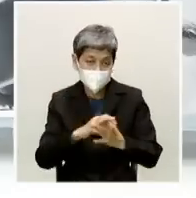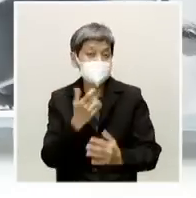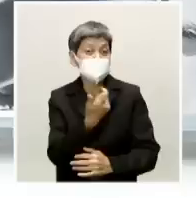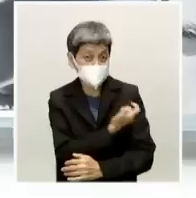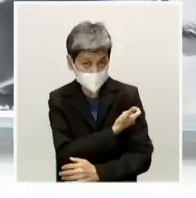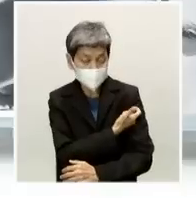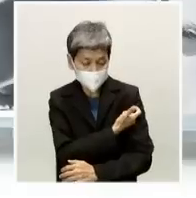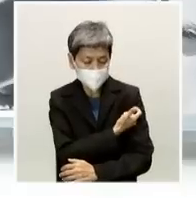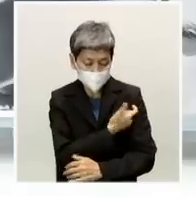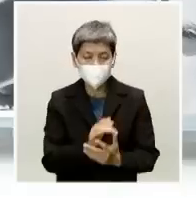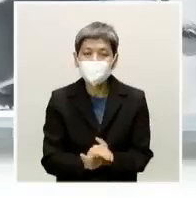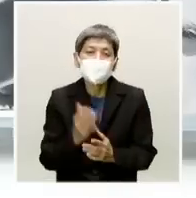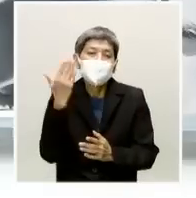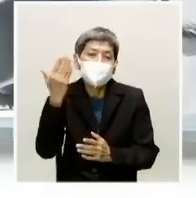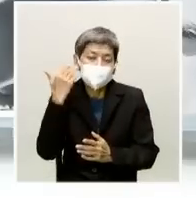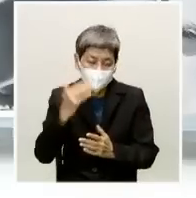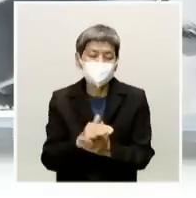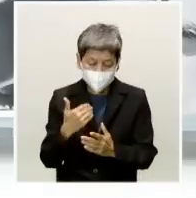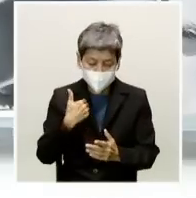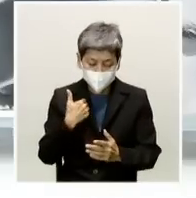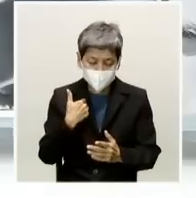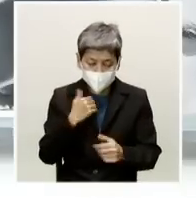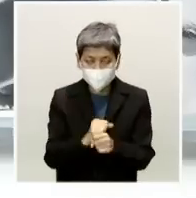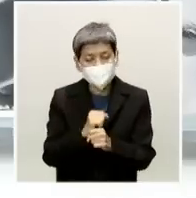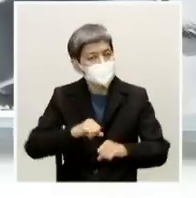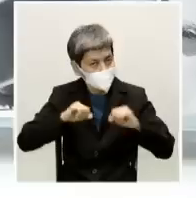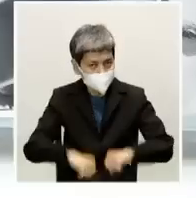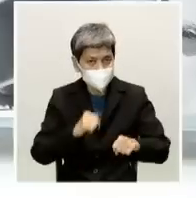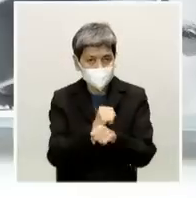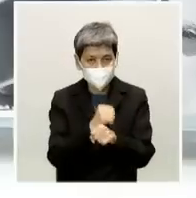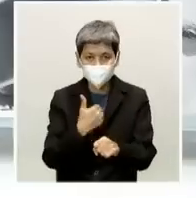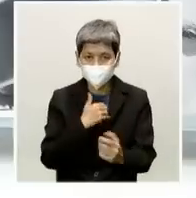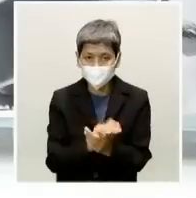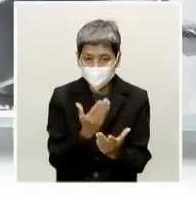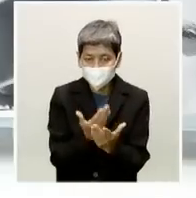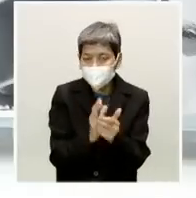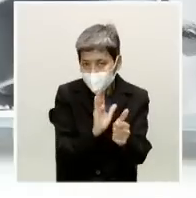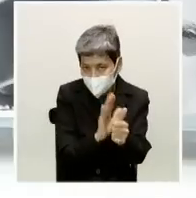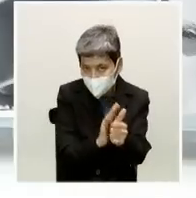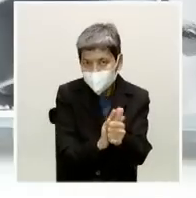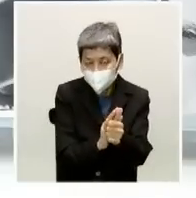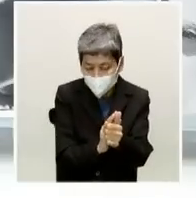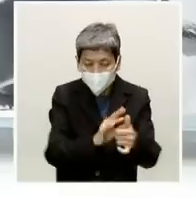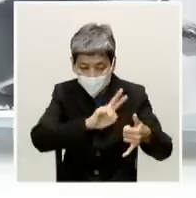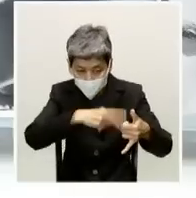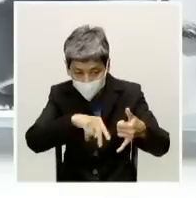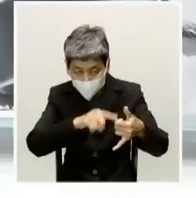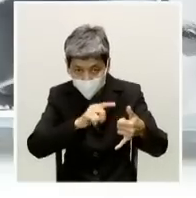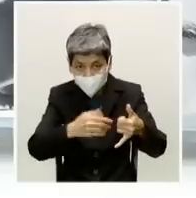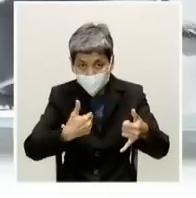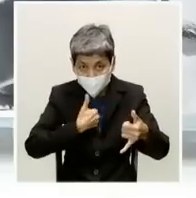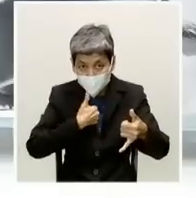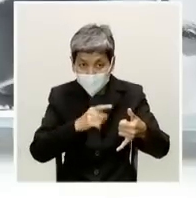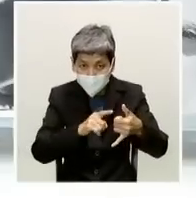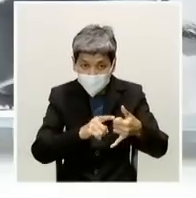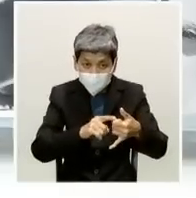ได้รับวัคซีนได ้ ซึ่งก่อนหน้านี้ถ้าจำกันได้ก็มีการเห็นชอบนะครับเรื่องของการให้เงินเยียวยาการดูแลผู้ที่อาจ